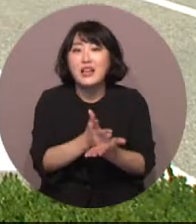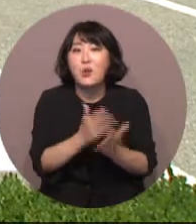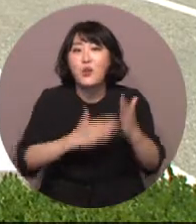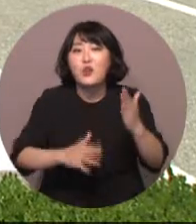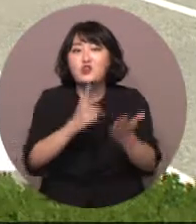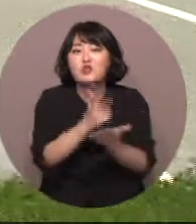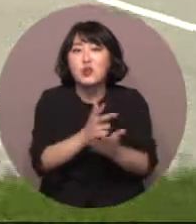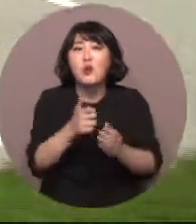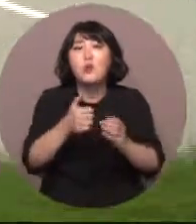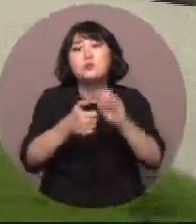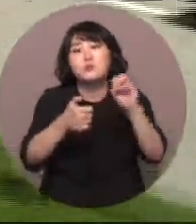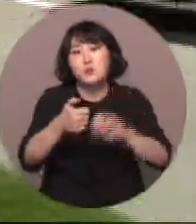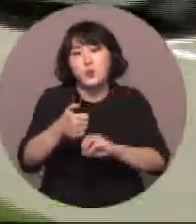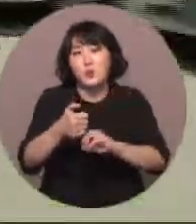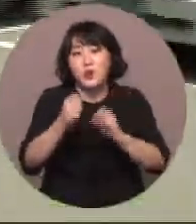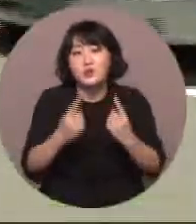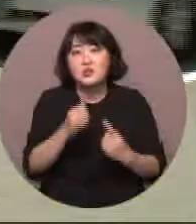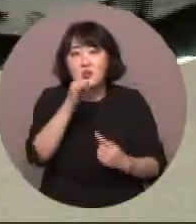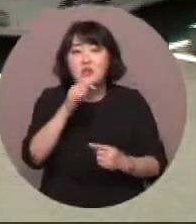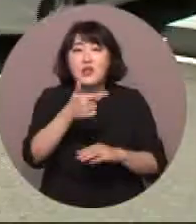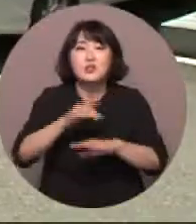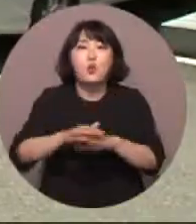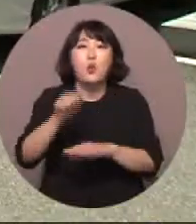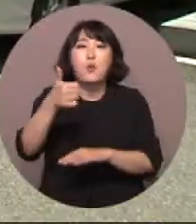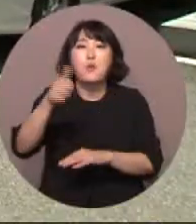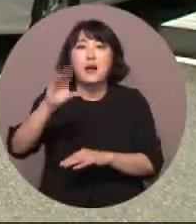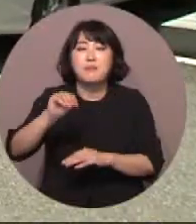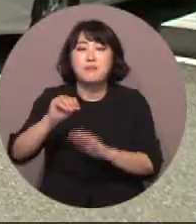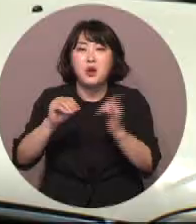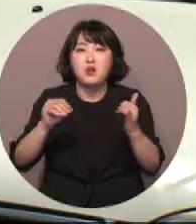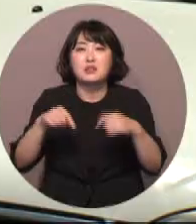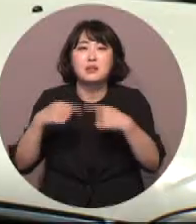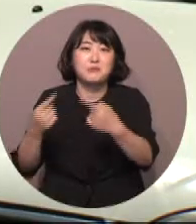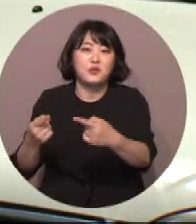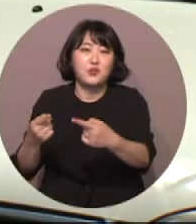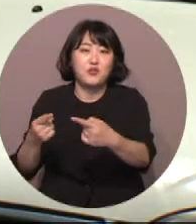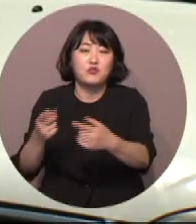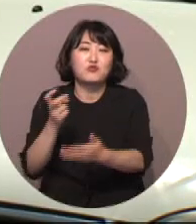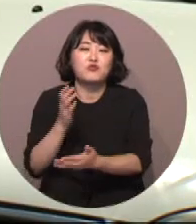요일제 에는 대전에서 5만여명의 운전자가 참여하고 있습니다